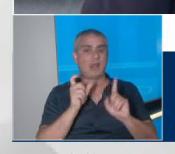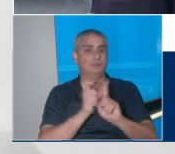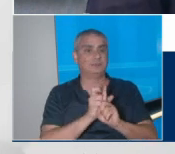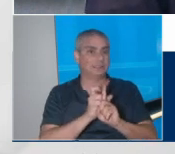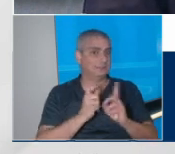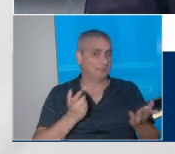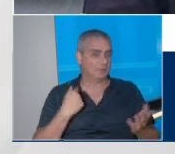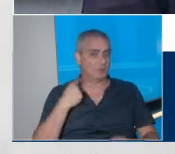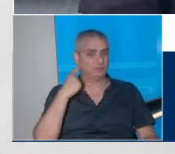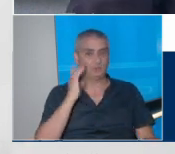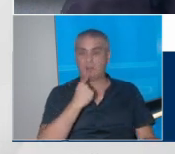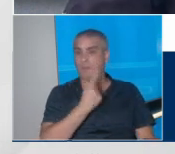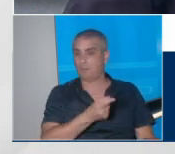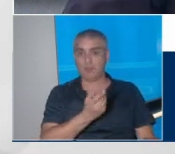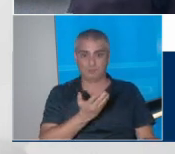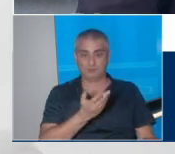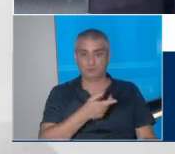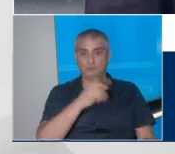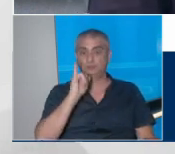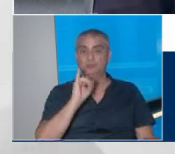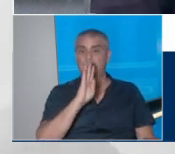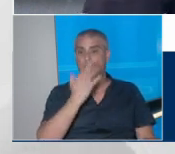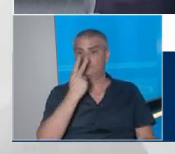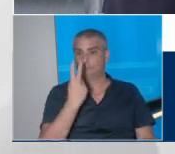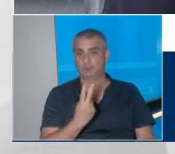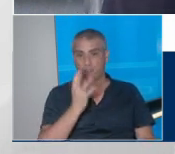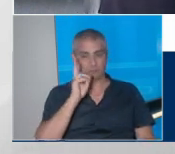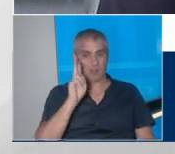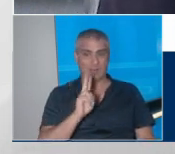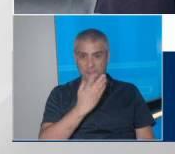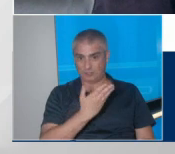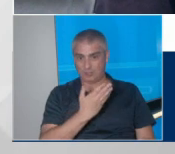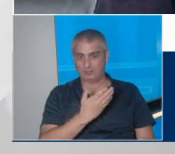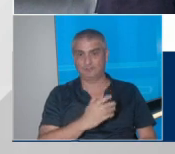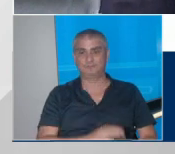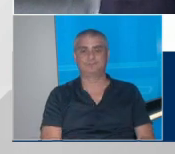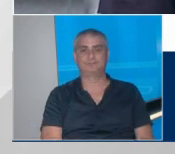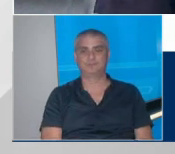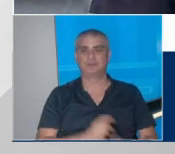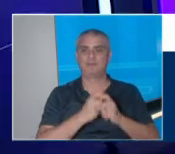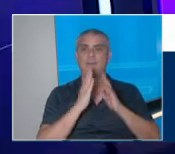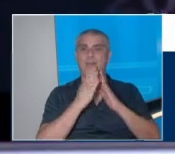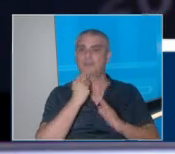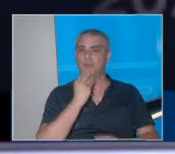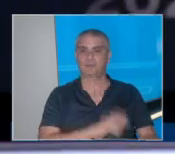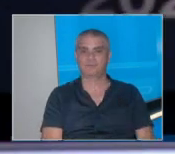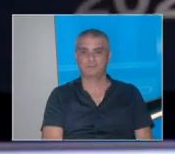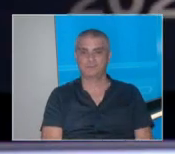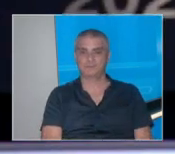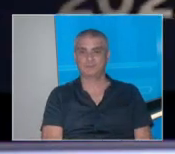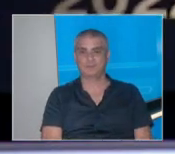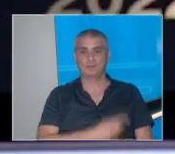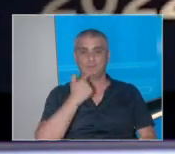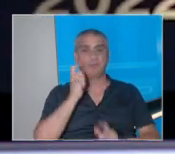החסימה. בואי תשמעי דברים שאומר לנו יוסי ברוד, מספר 2 של הילד שקד בבית היהודי היום, הנה. אני אומר לך שביום